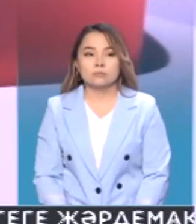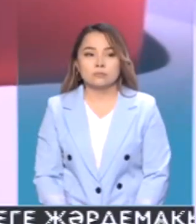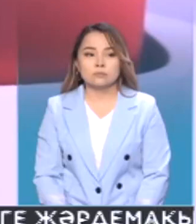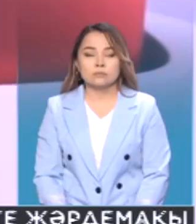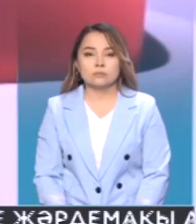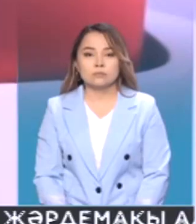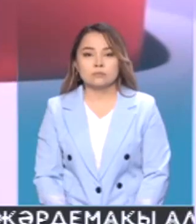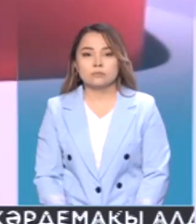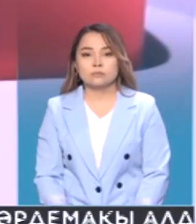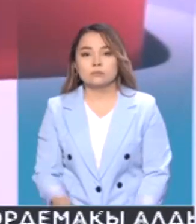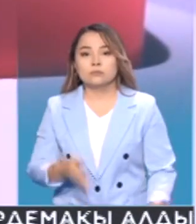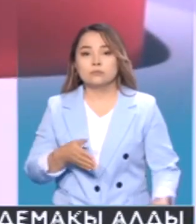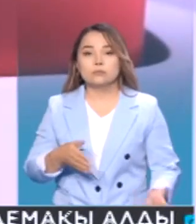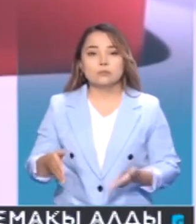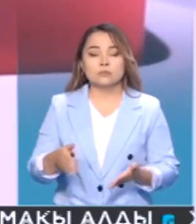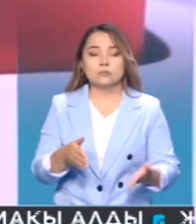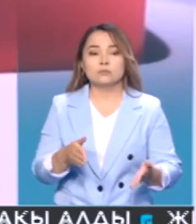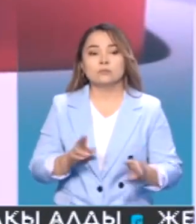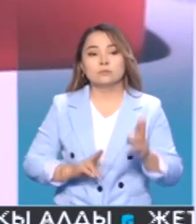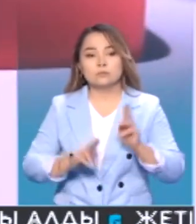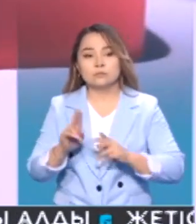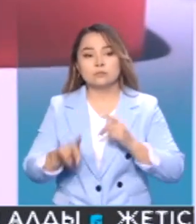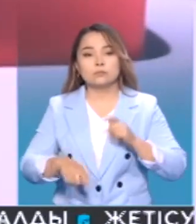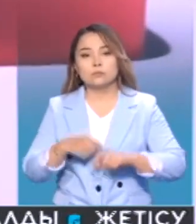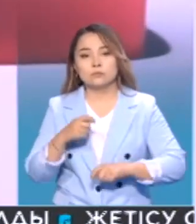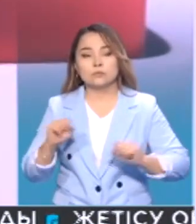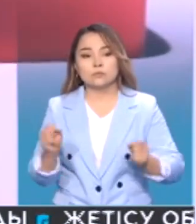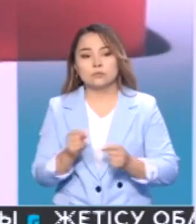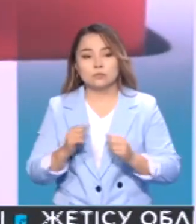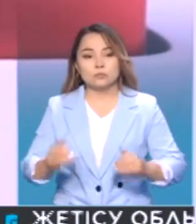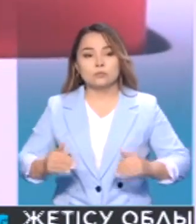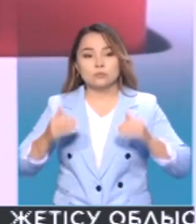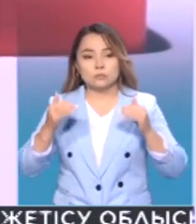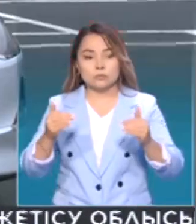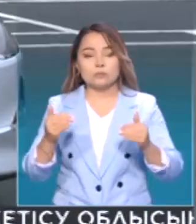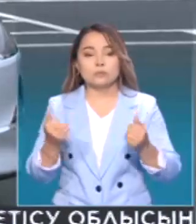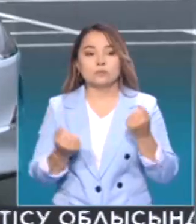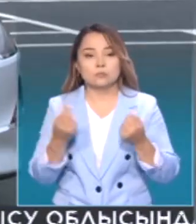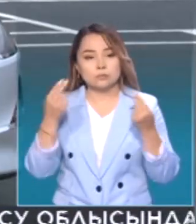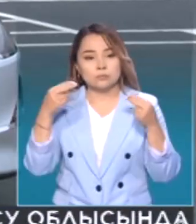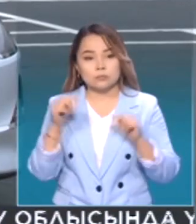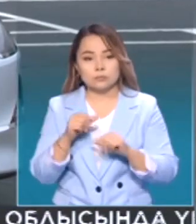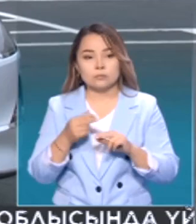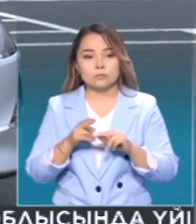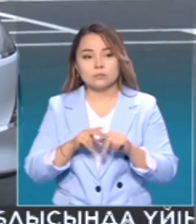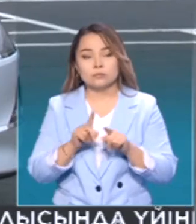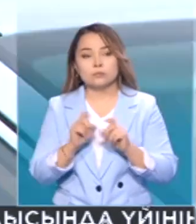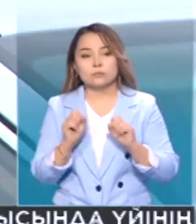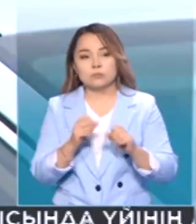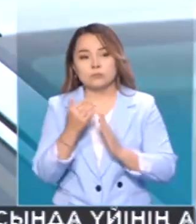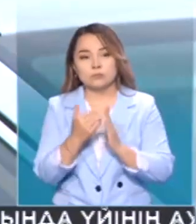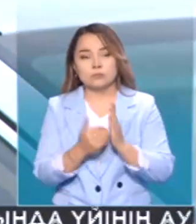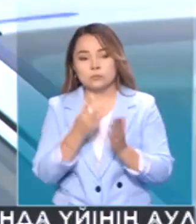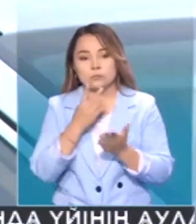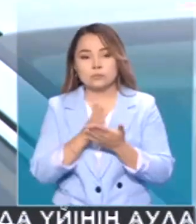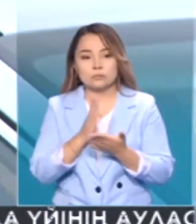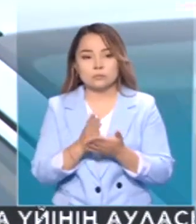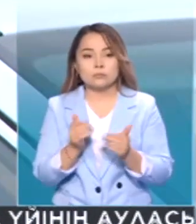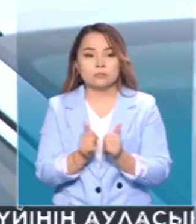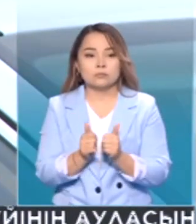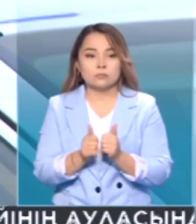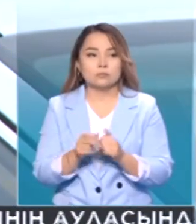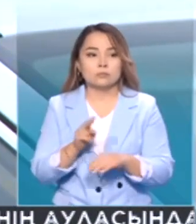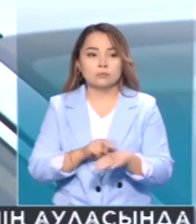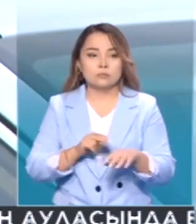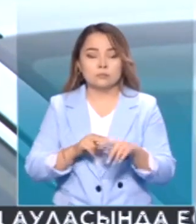Елге оралсақ, жол ережесін бұзған, жылдамдығын асырған жүргізушіні қорғау жүйесі анықтайды. Бағдарлама жақын маңдағы